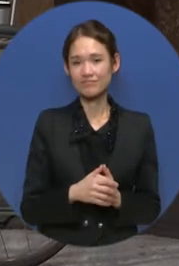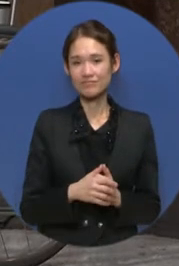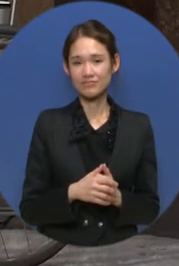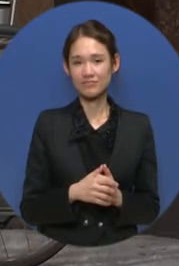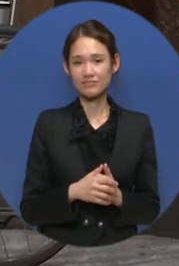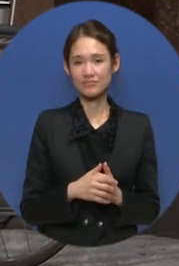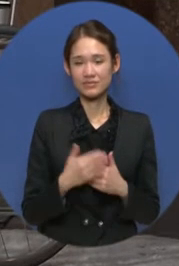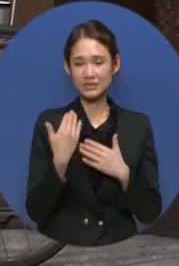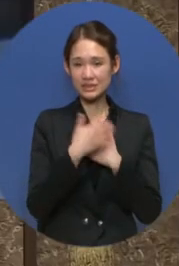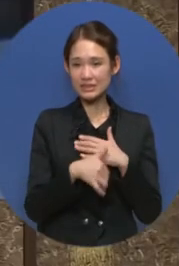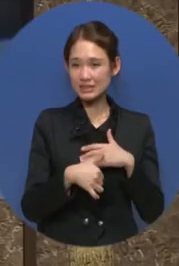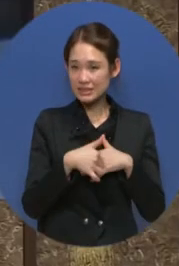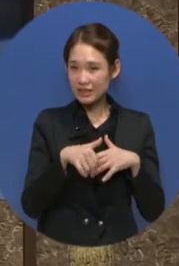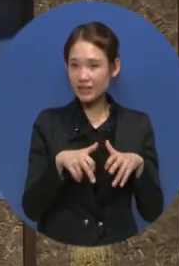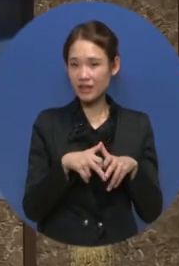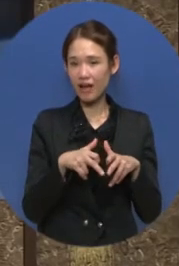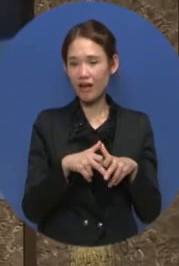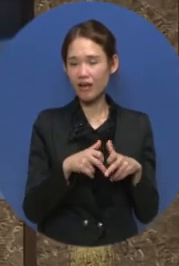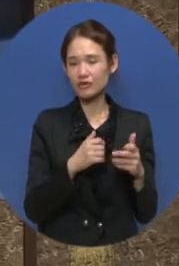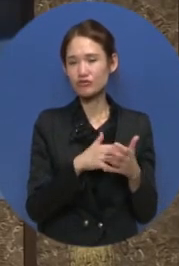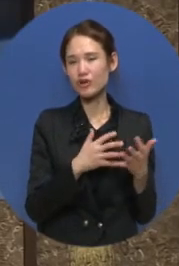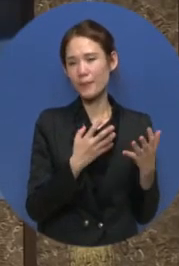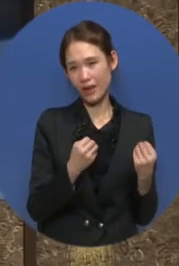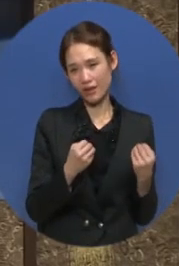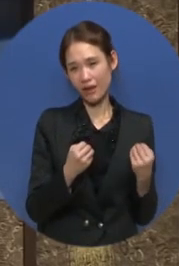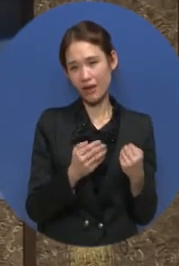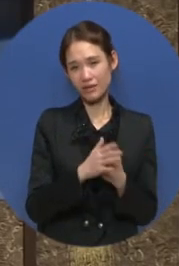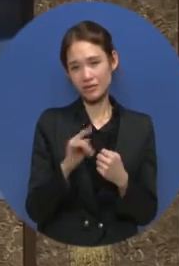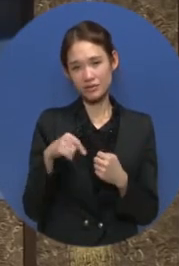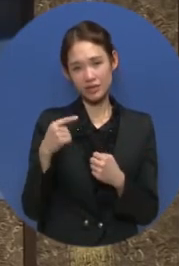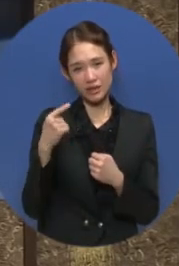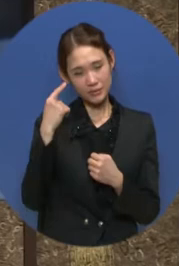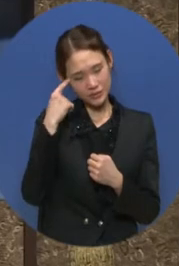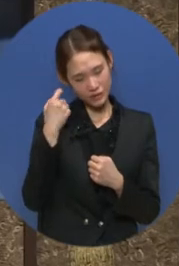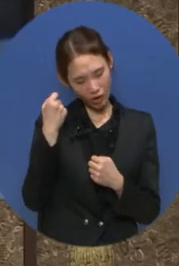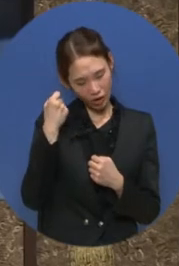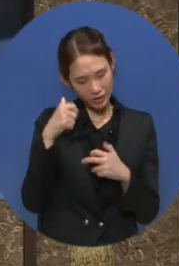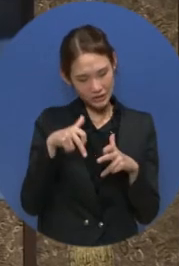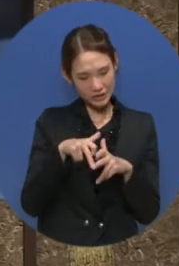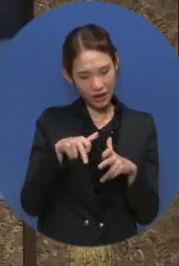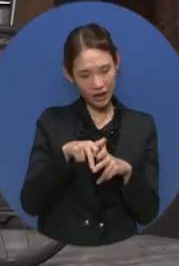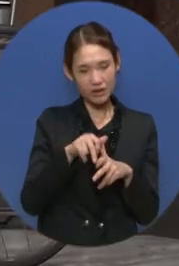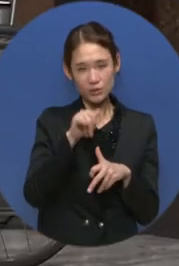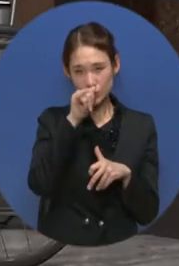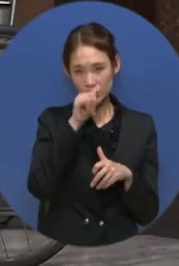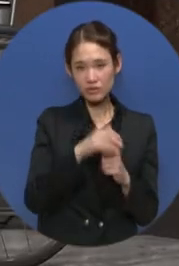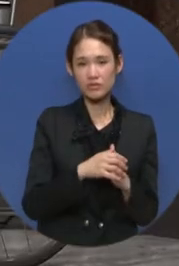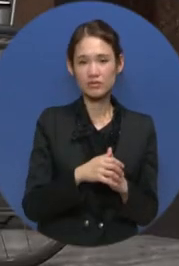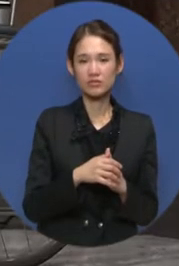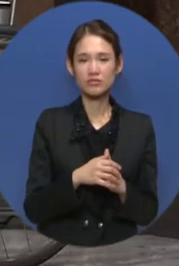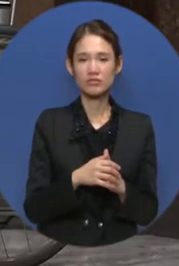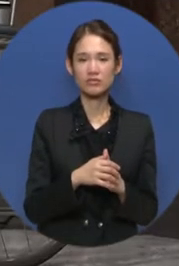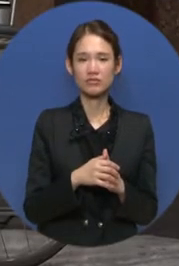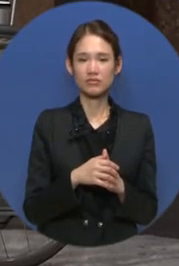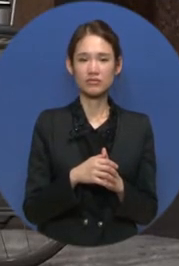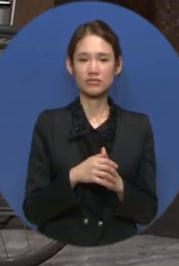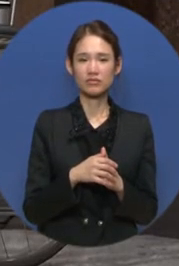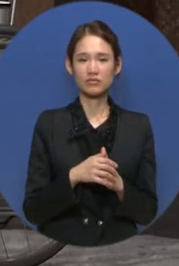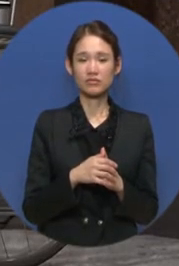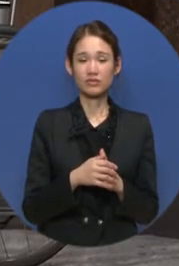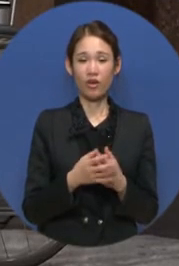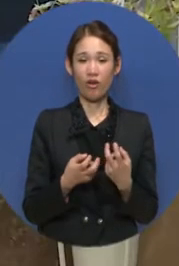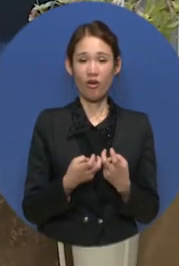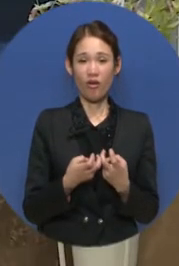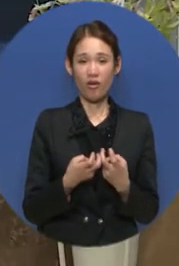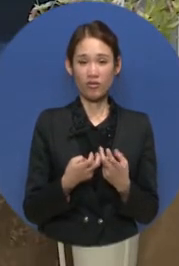어떤 주로 이제 지체 장애가 저희는 많고요. 네. 좀 정신 장애가 좀 있고요. 네 어떠신가요?